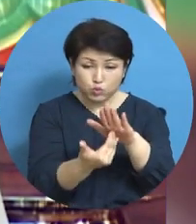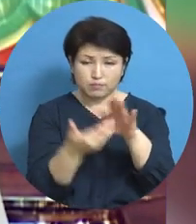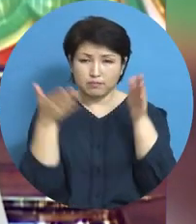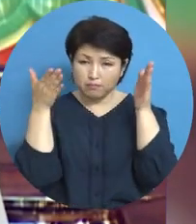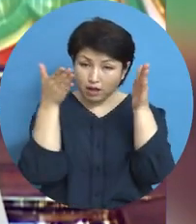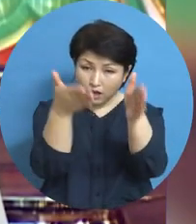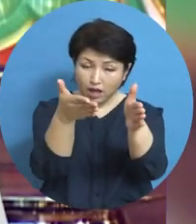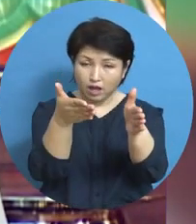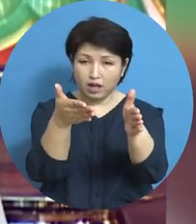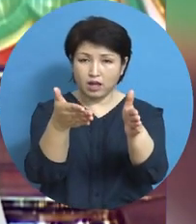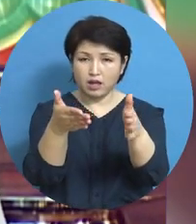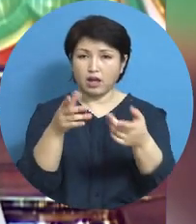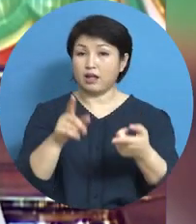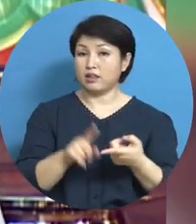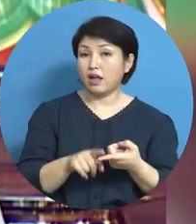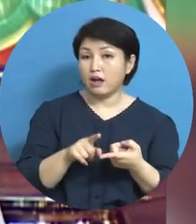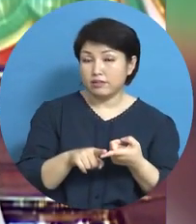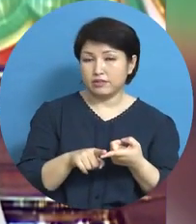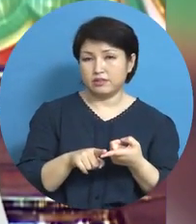이 길에는